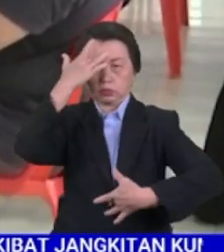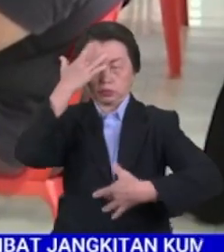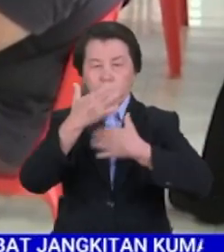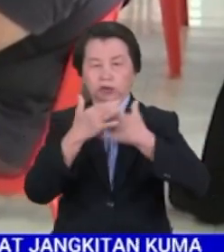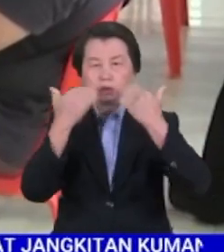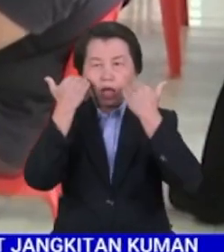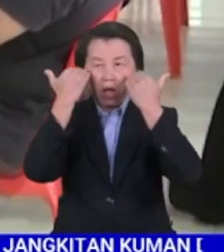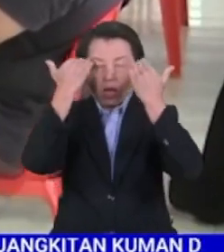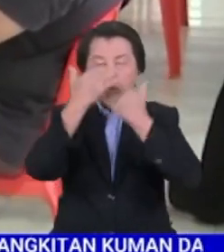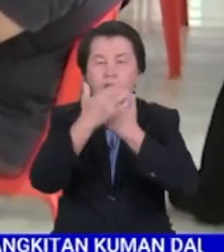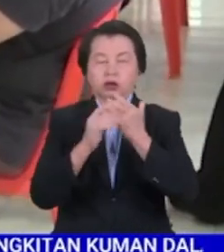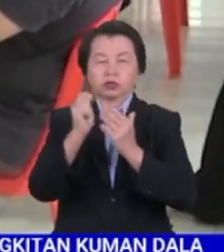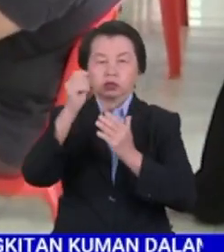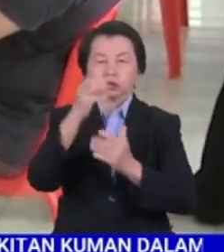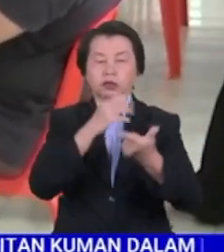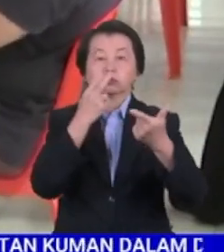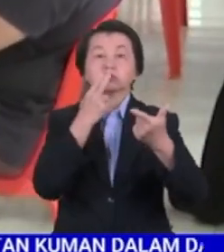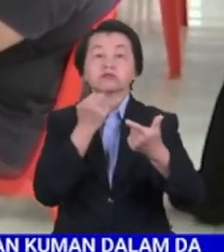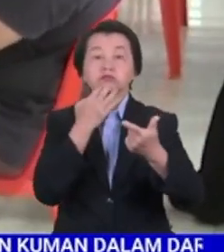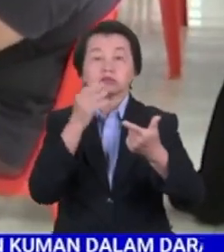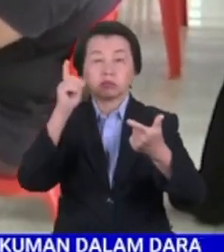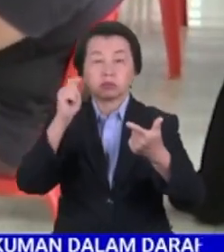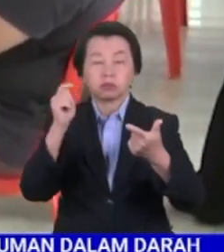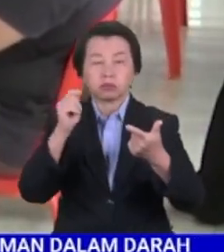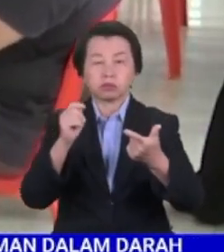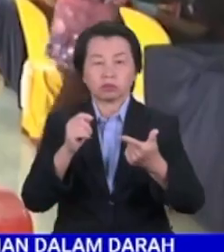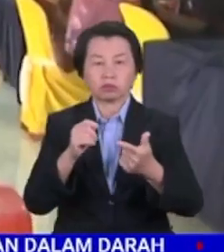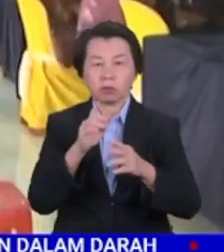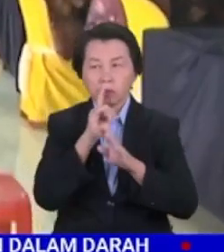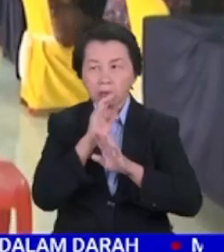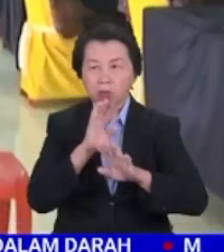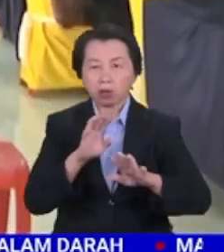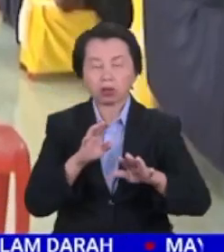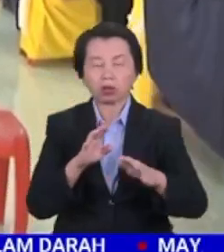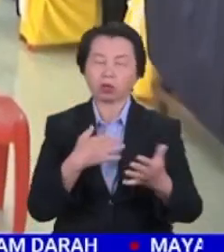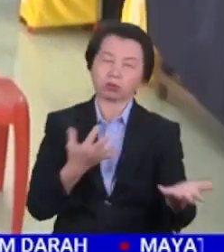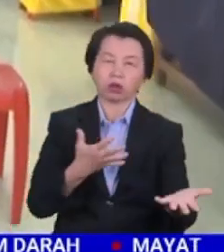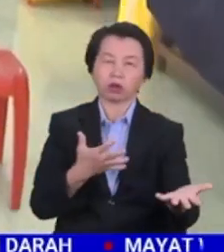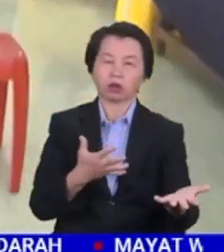darah tinggi dan kencing manis yang dikenali sebagai silent killer disease.